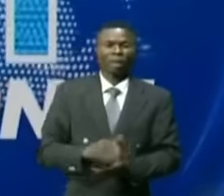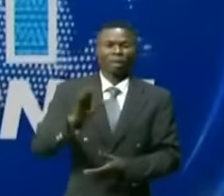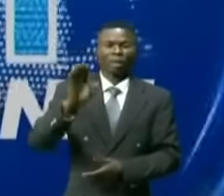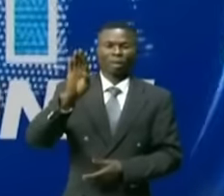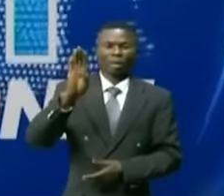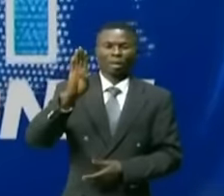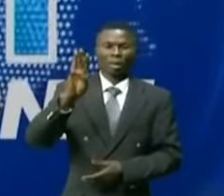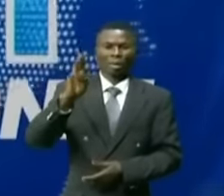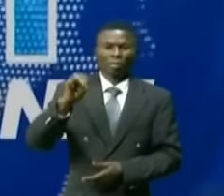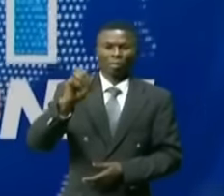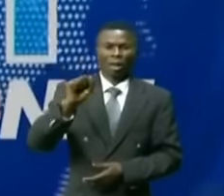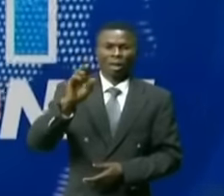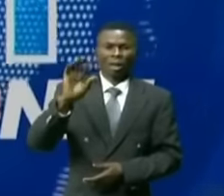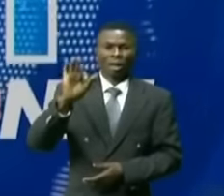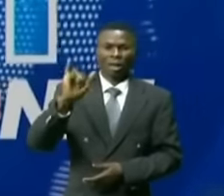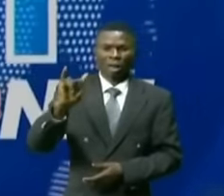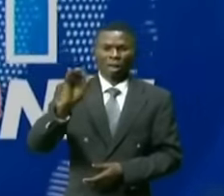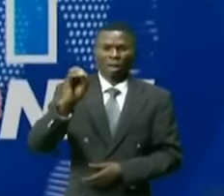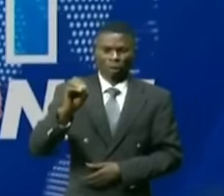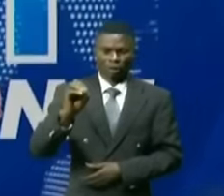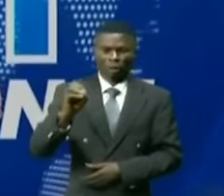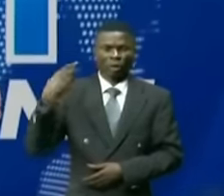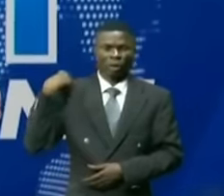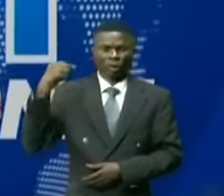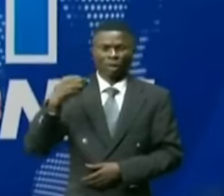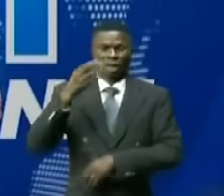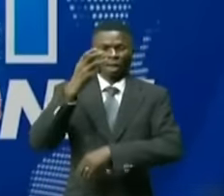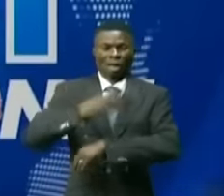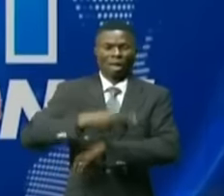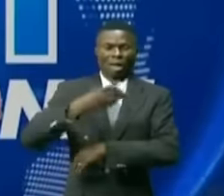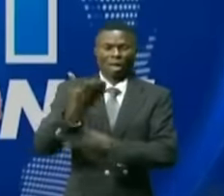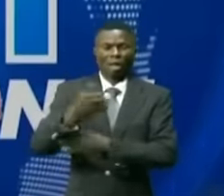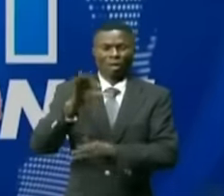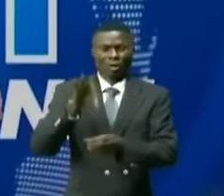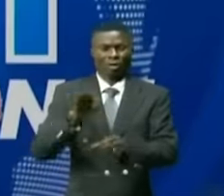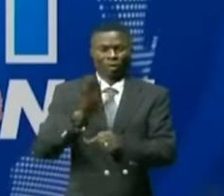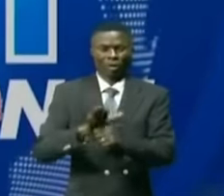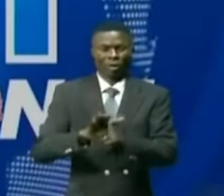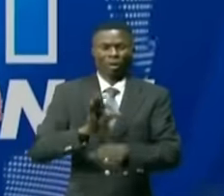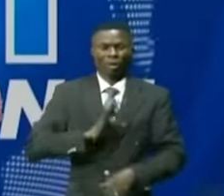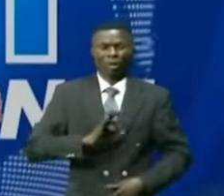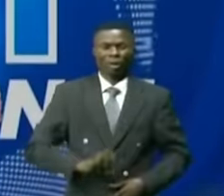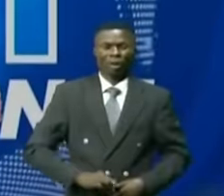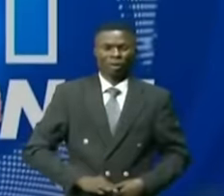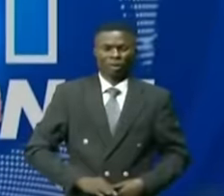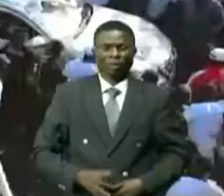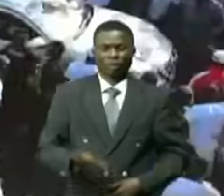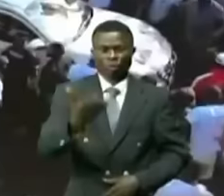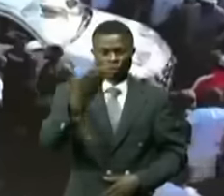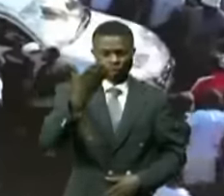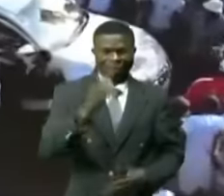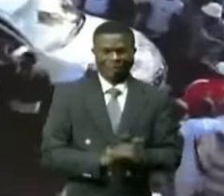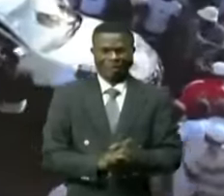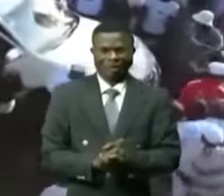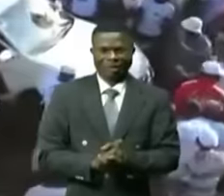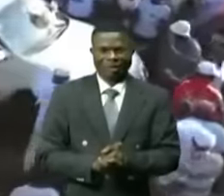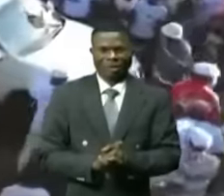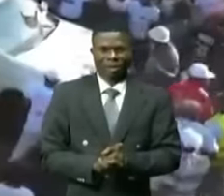à Moamba pour une nouvelle fois. Il appelle à voter massivement pour Félix-Antoine Tshisekedi.